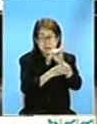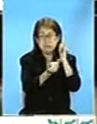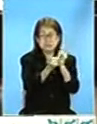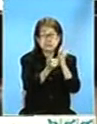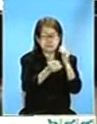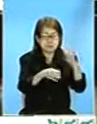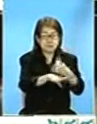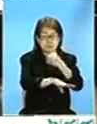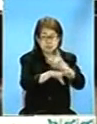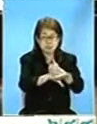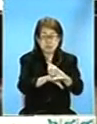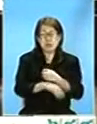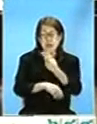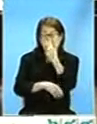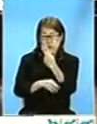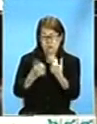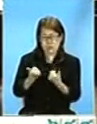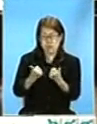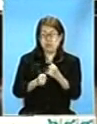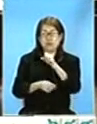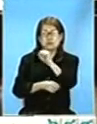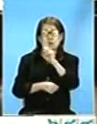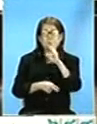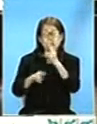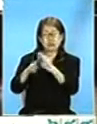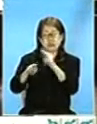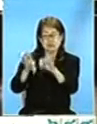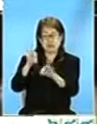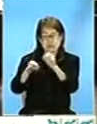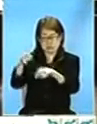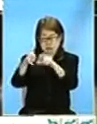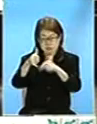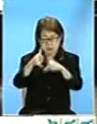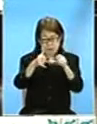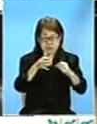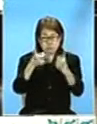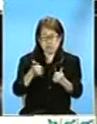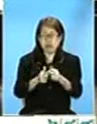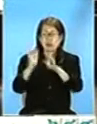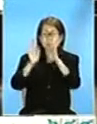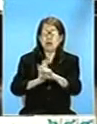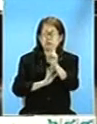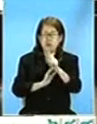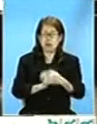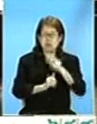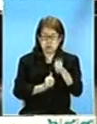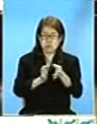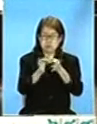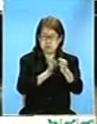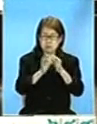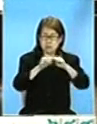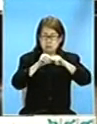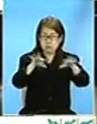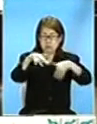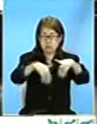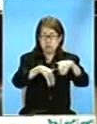ครับว่ามายังไงทำความเข้าใจหน่อยนะครับเพราะว่าพี่น้องประชาชนที่เขาฟังอยู่เนี่ยบางทีเขาก็ไม่ทราบแล้วก็ว่า